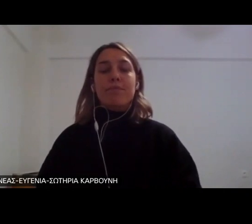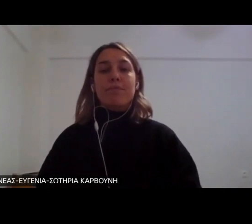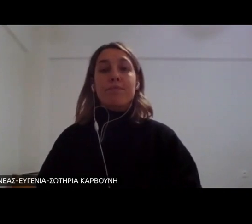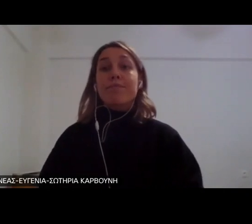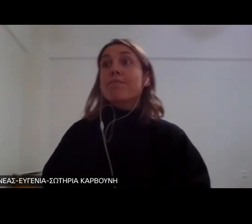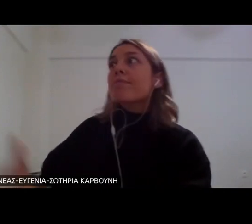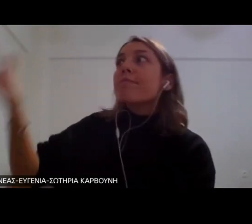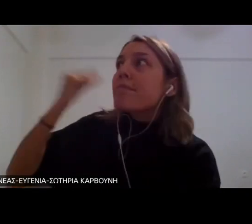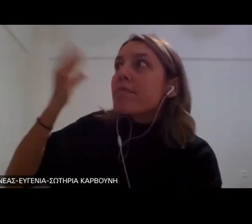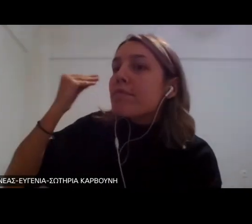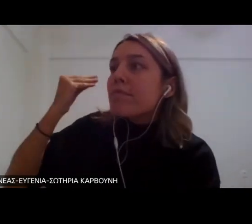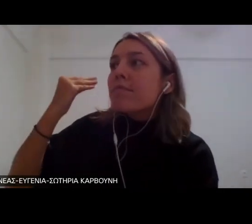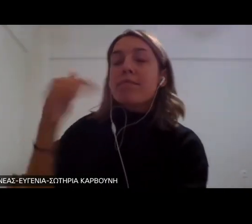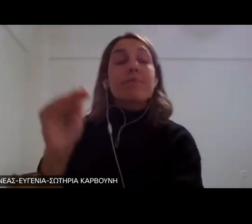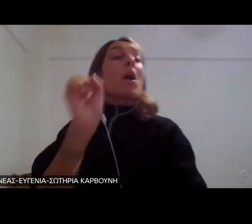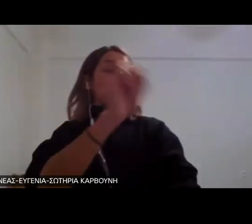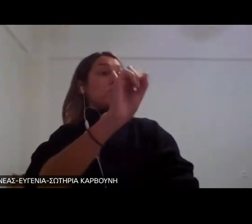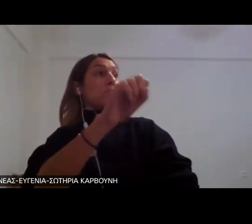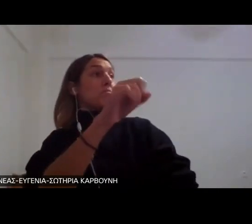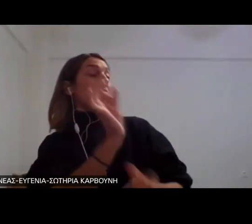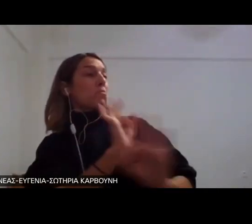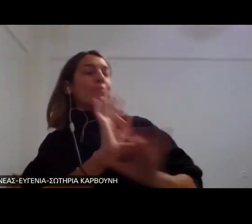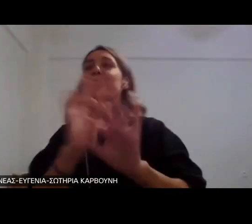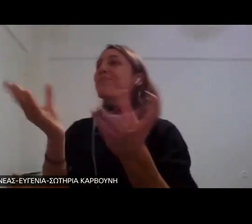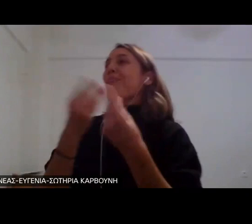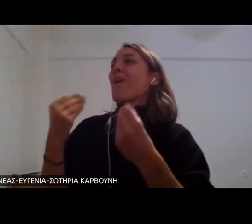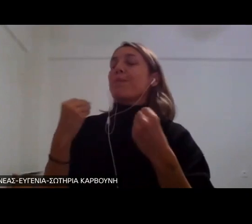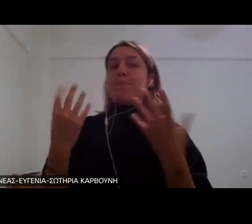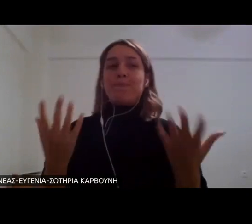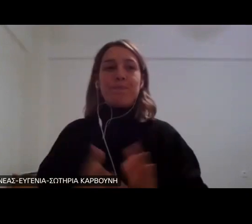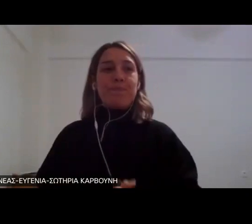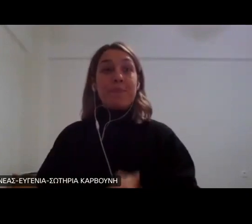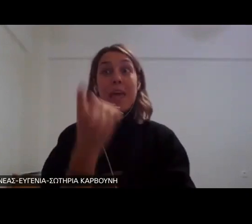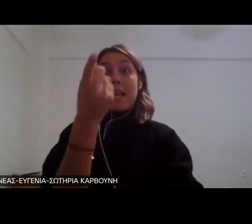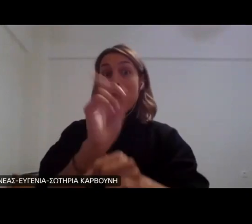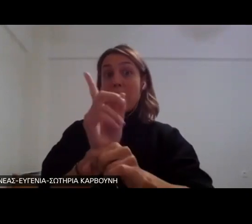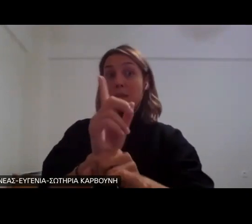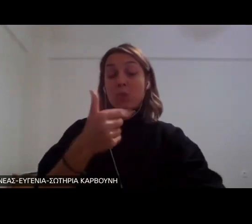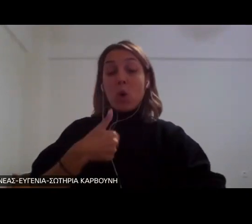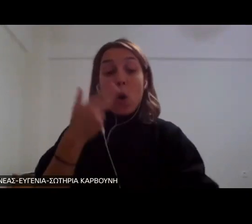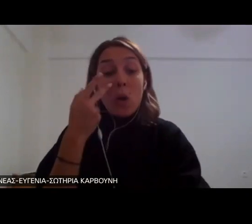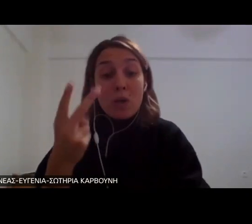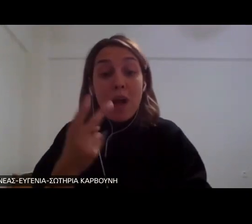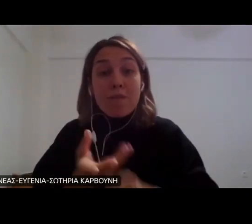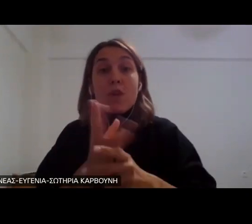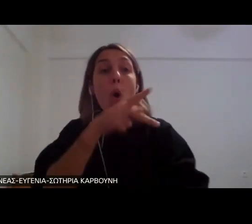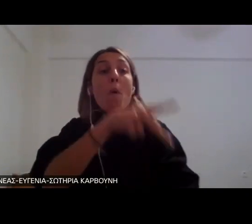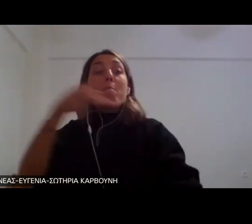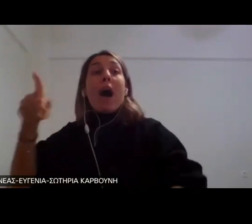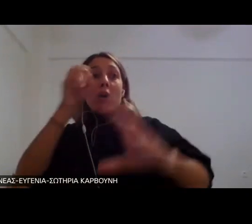Μ' ακούτε τώρα? Ναι, ναι. Ωραία, ωραία. Ένα λεπτό να βρω και το